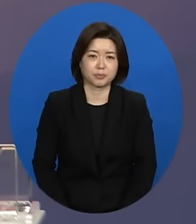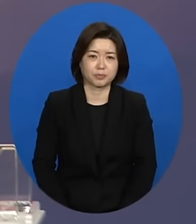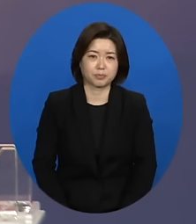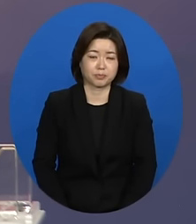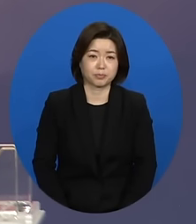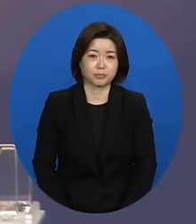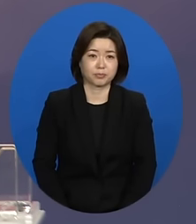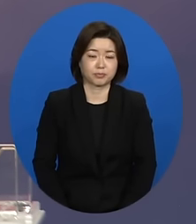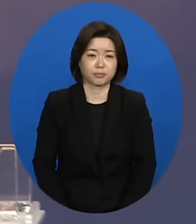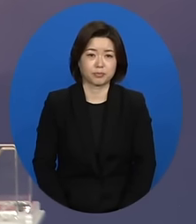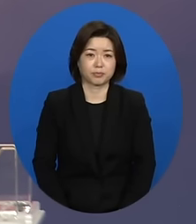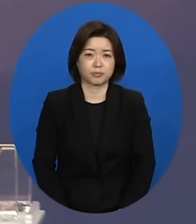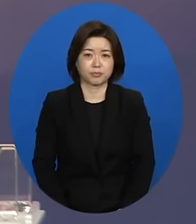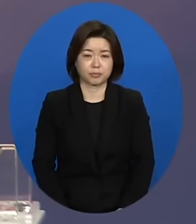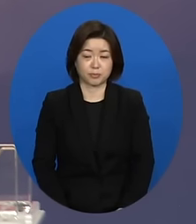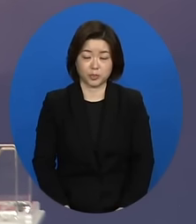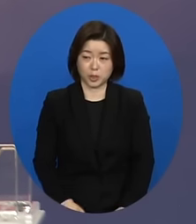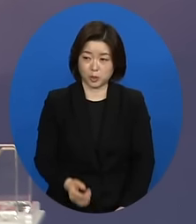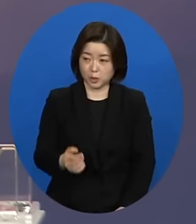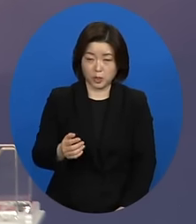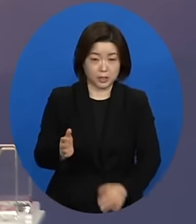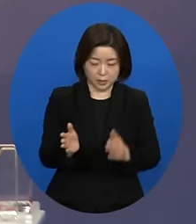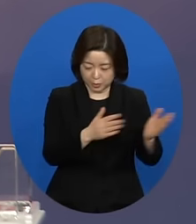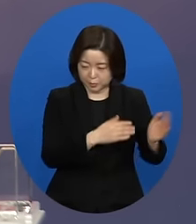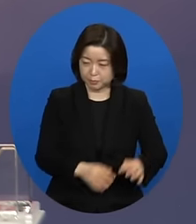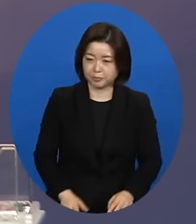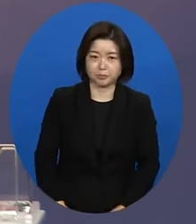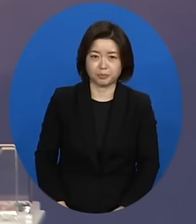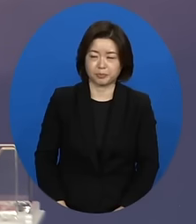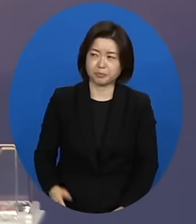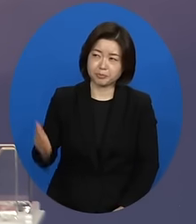조금 있으니까 어느 목사님이, 이 집사, 예,